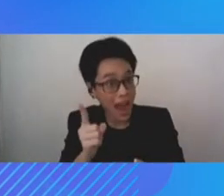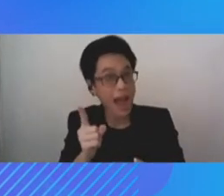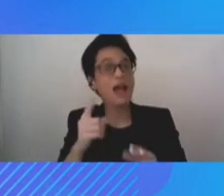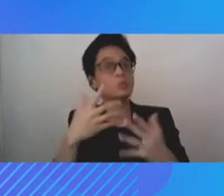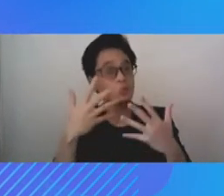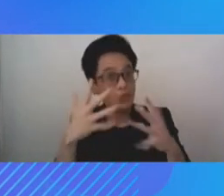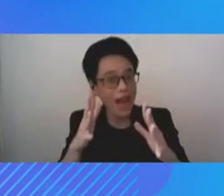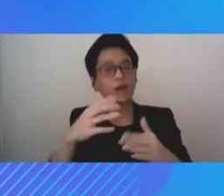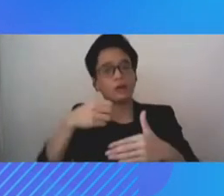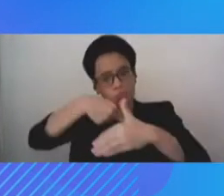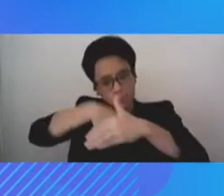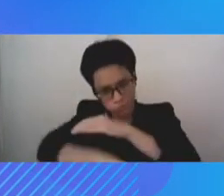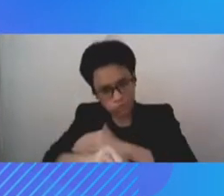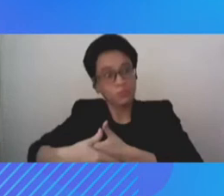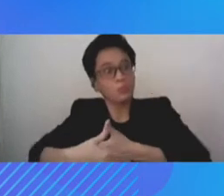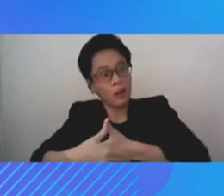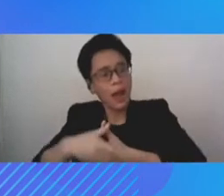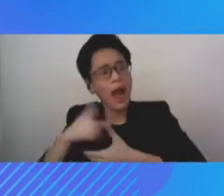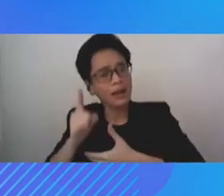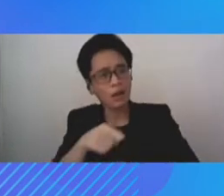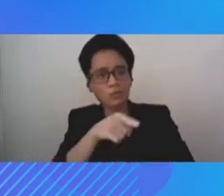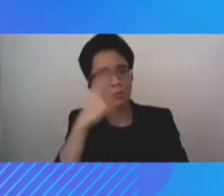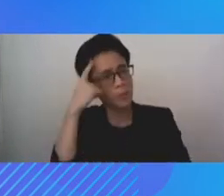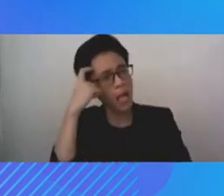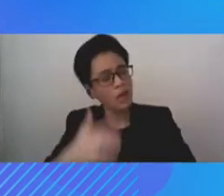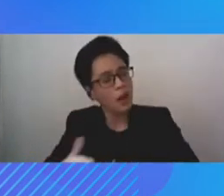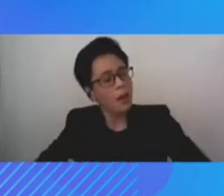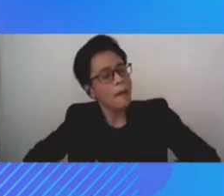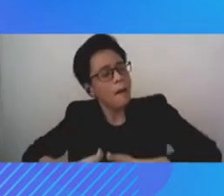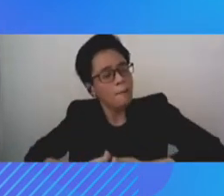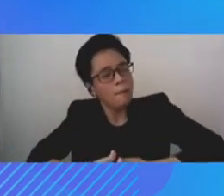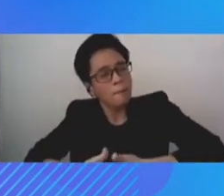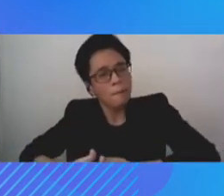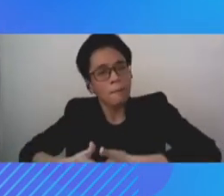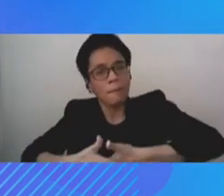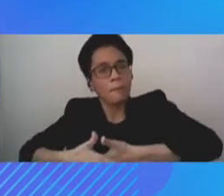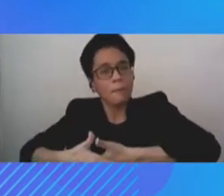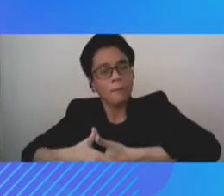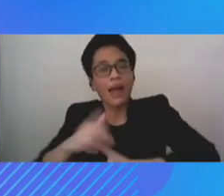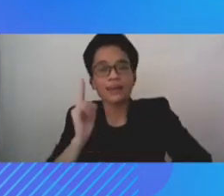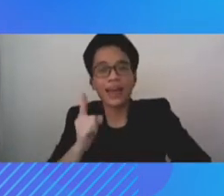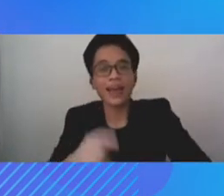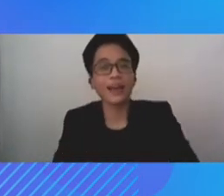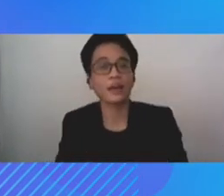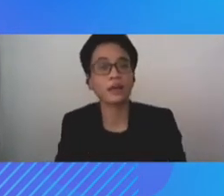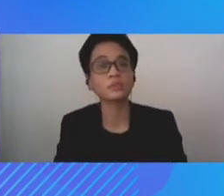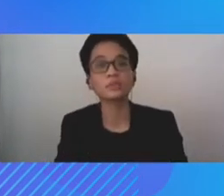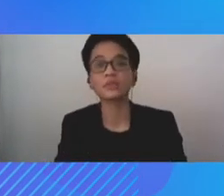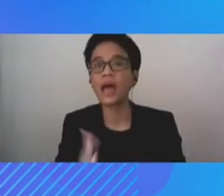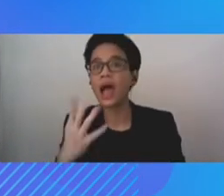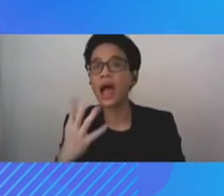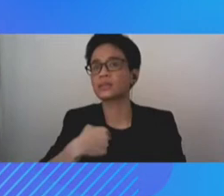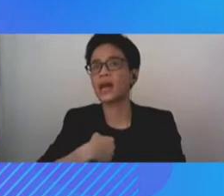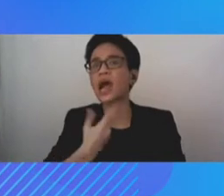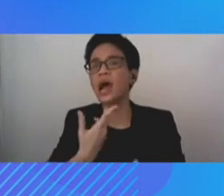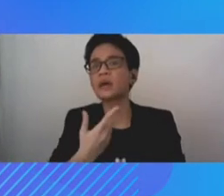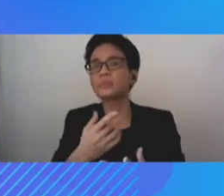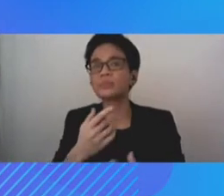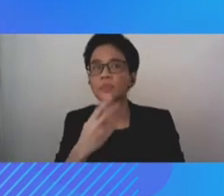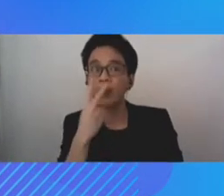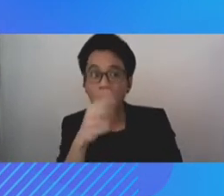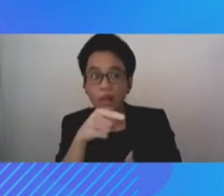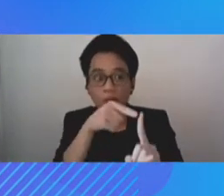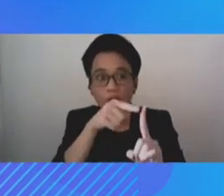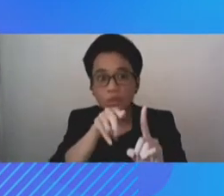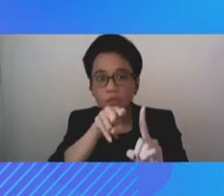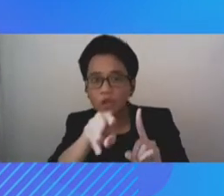bayi kayak gitu, nanti belajar gendong, belajar apa kayak gitu. I see. Okay. Saya sih berusaha melihat dari apa yang dia tonton, terus apa